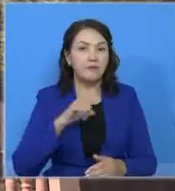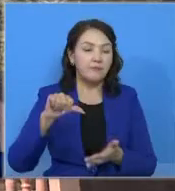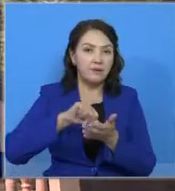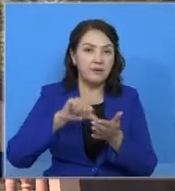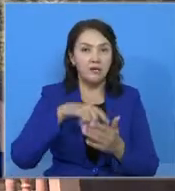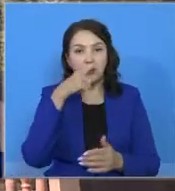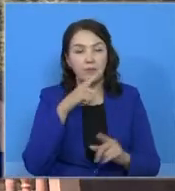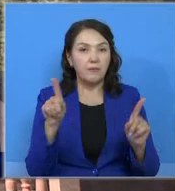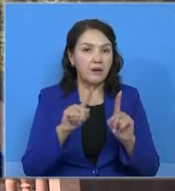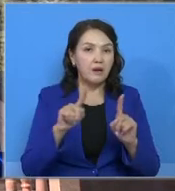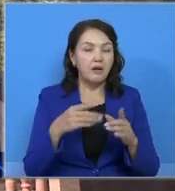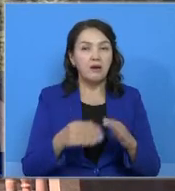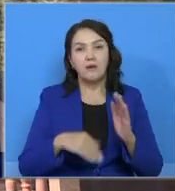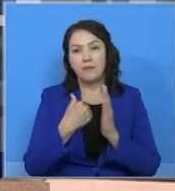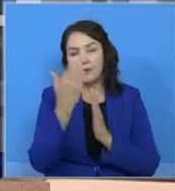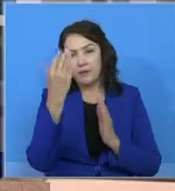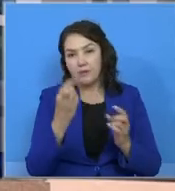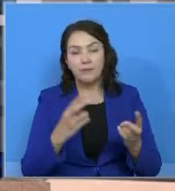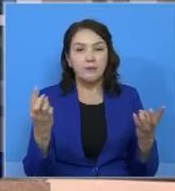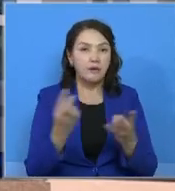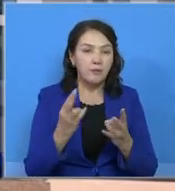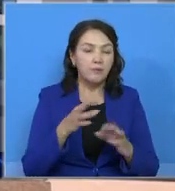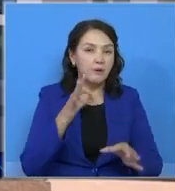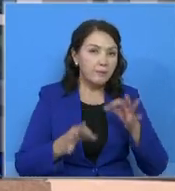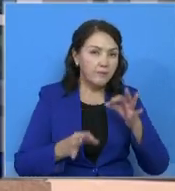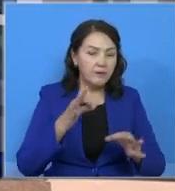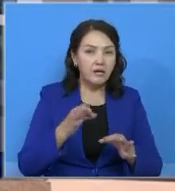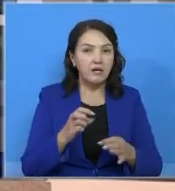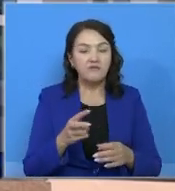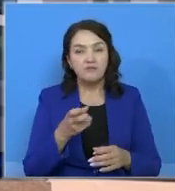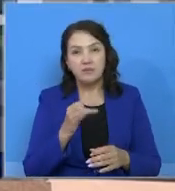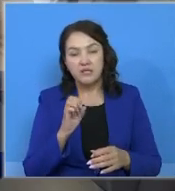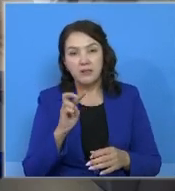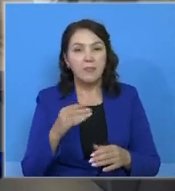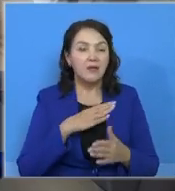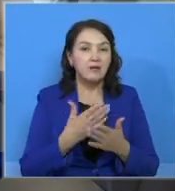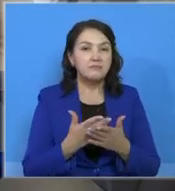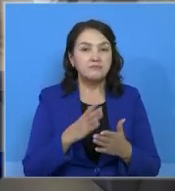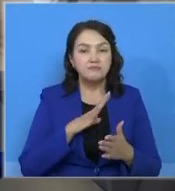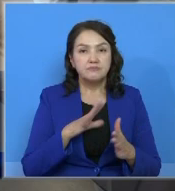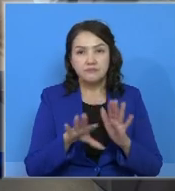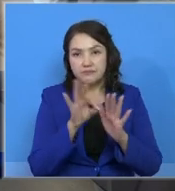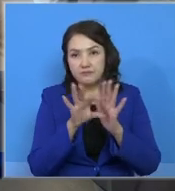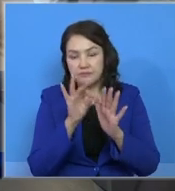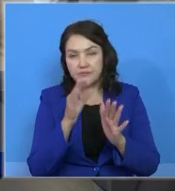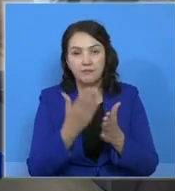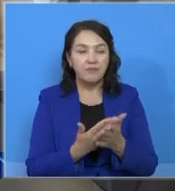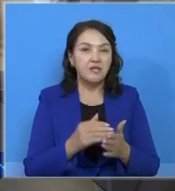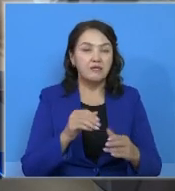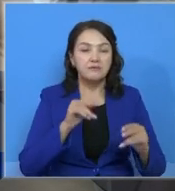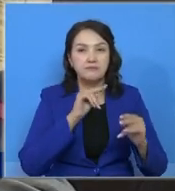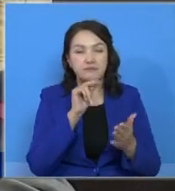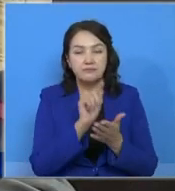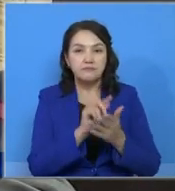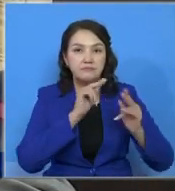выступлении отметил, что в рамках высоких требований, предъявляемых к судам и слугам Фемиды, основными критериями отбора кандидатов на вакантные